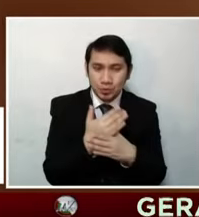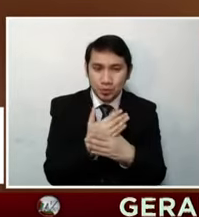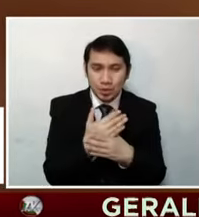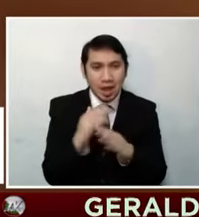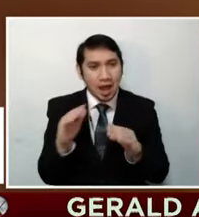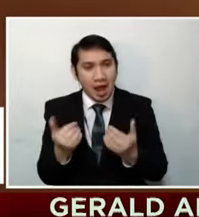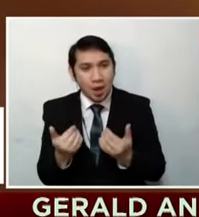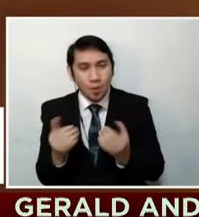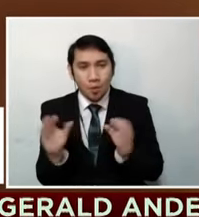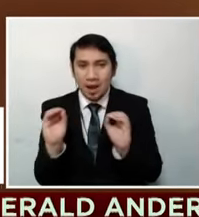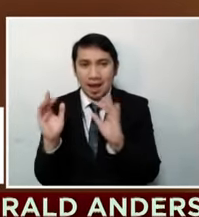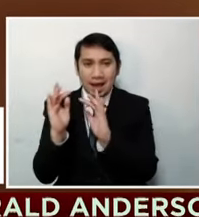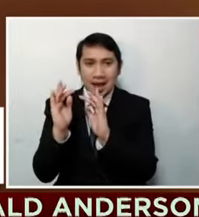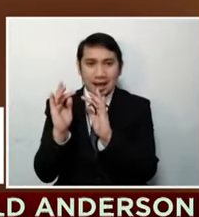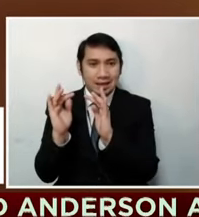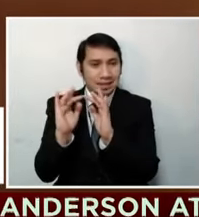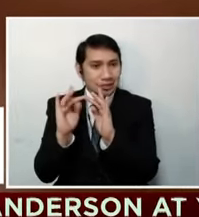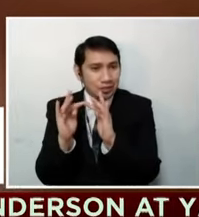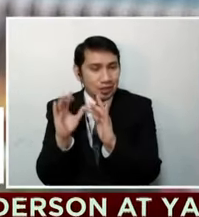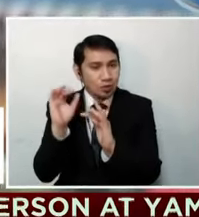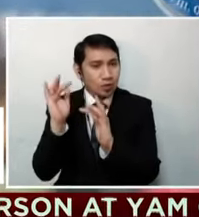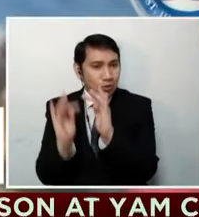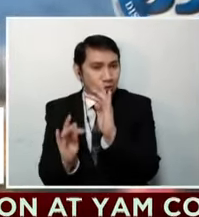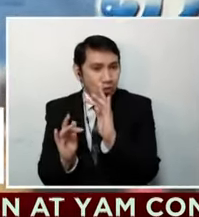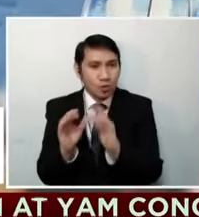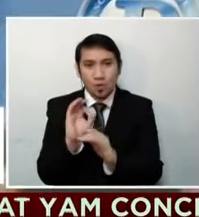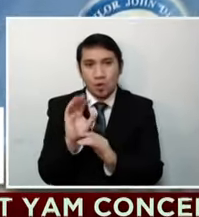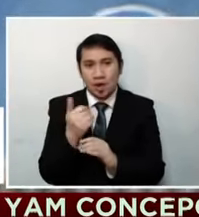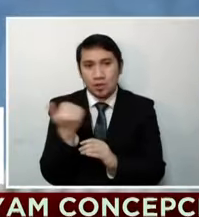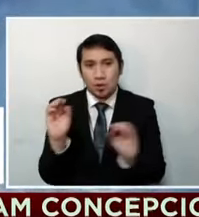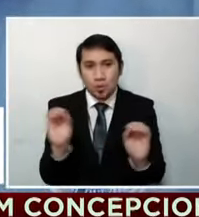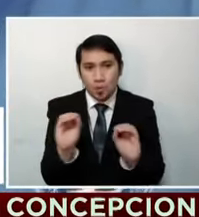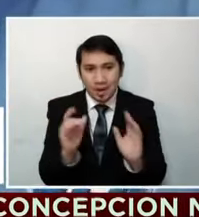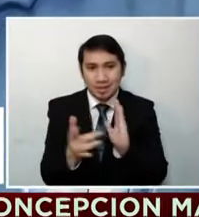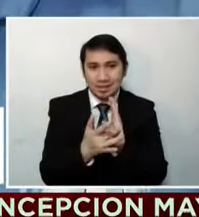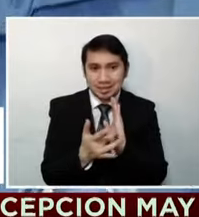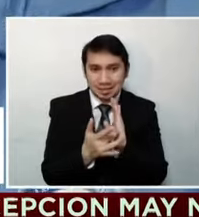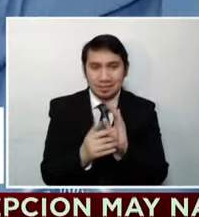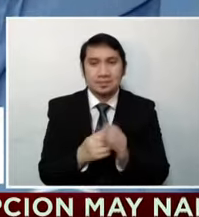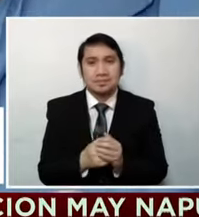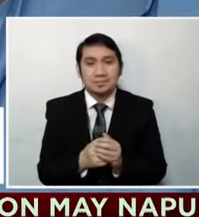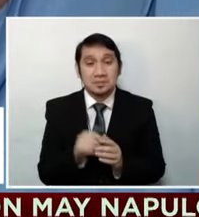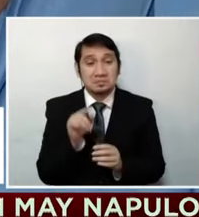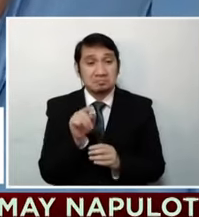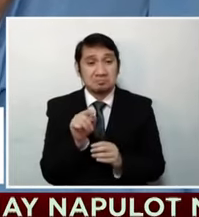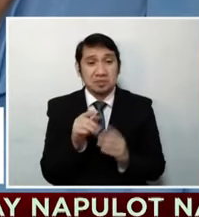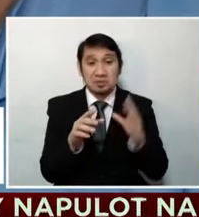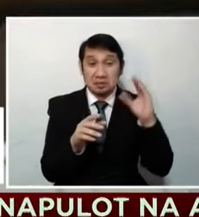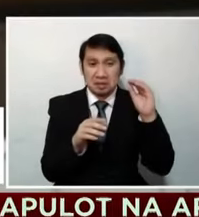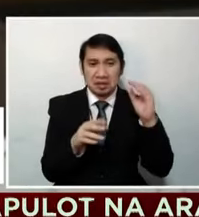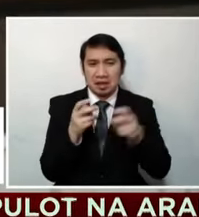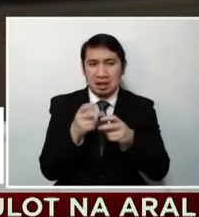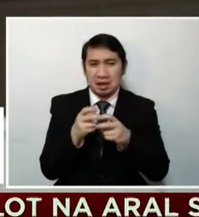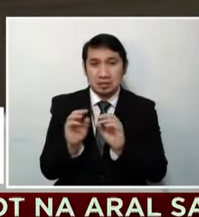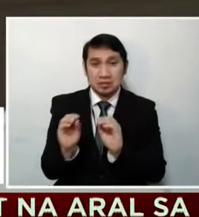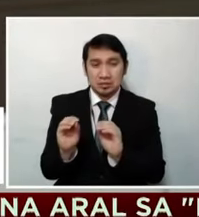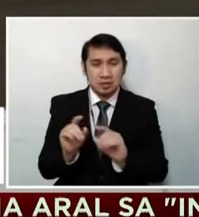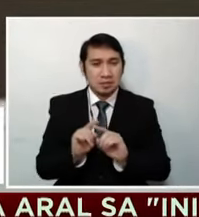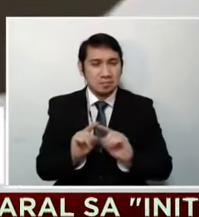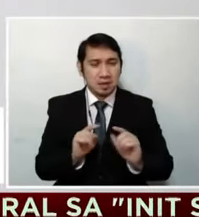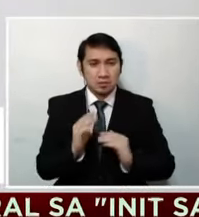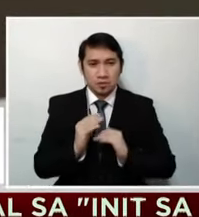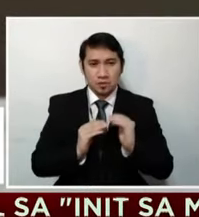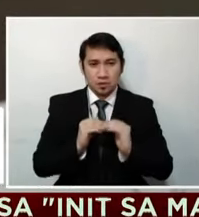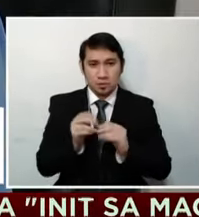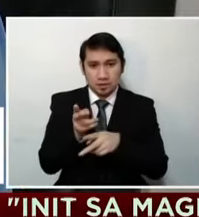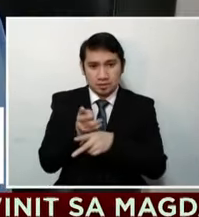signal? Tapos paano yung walang gadget? Pero si Mang Arsenio, kahit hirap sa pagtuturo, mas panatag siyang bantayan